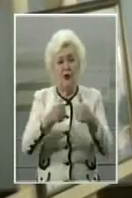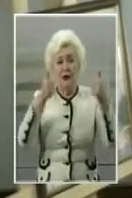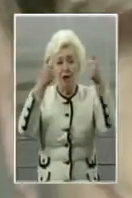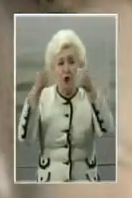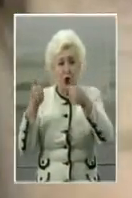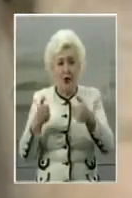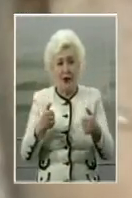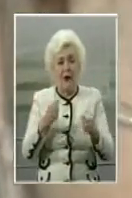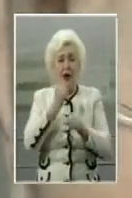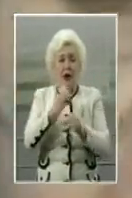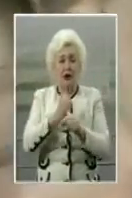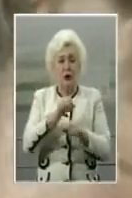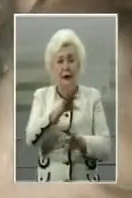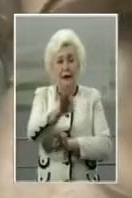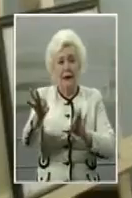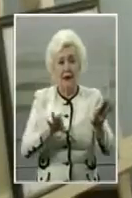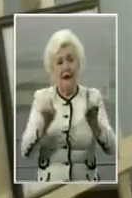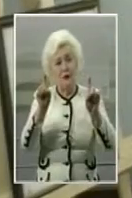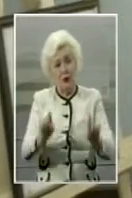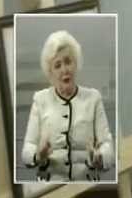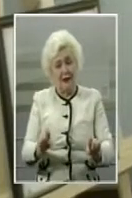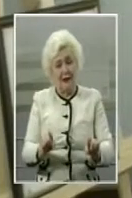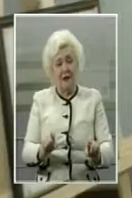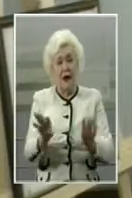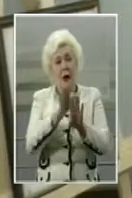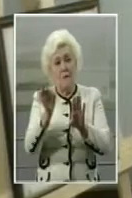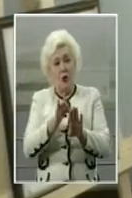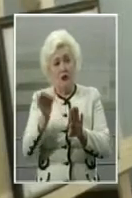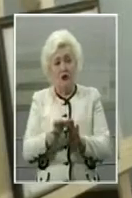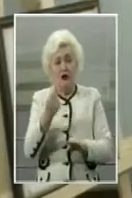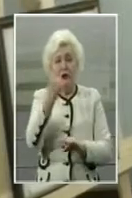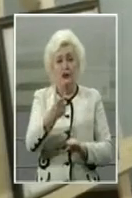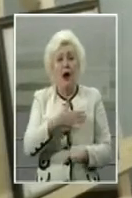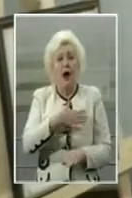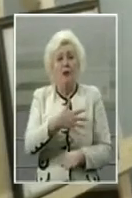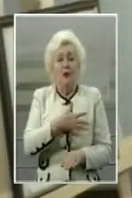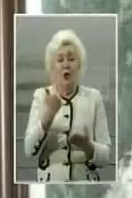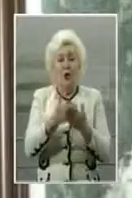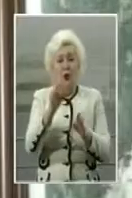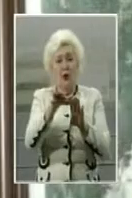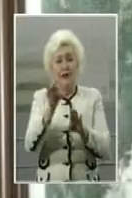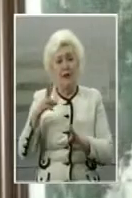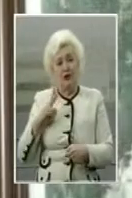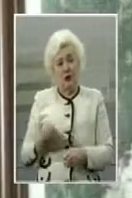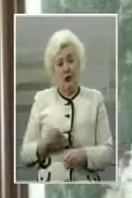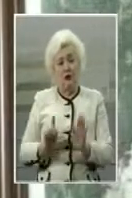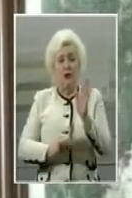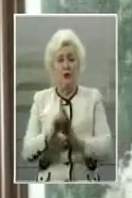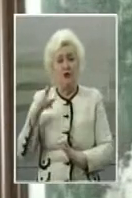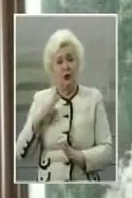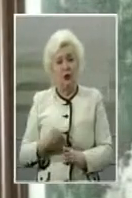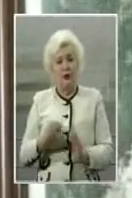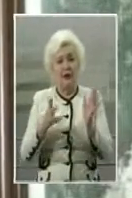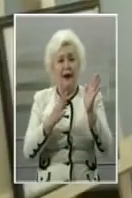фотографії, зробити схему і посидіти. І повишивати на одному подиху. Ось вишила дочку. Спочатку дочку